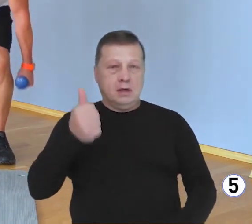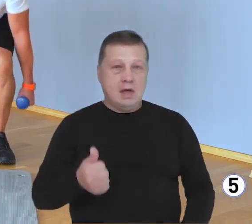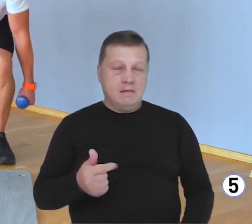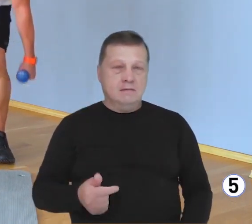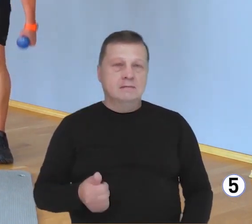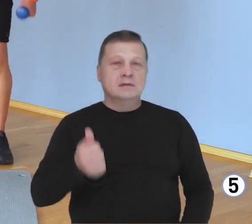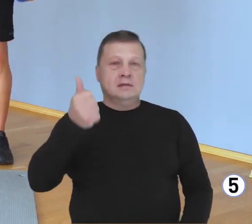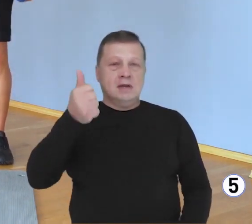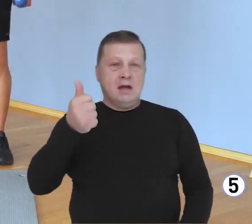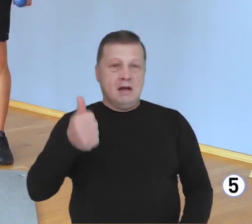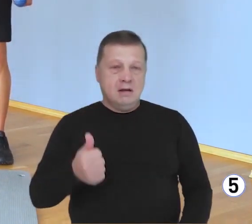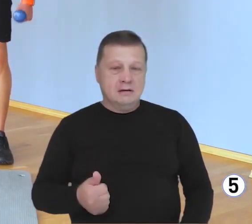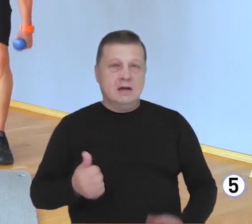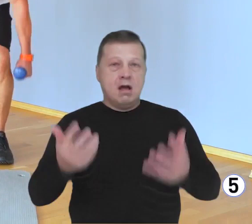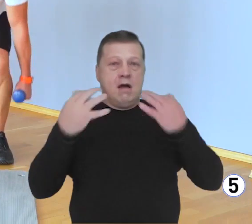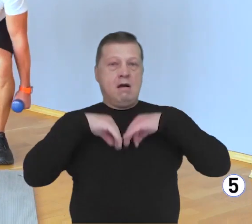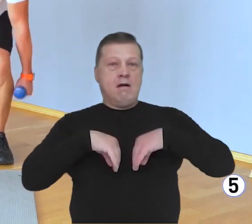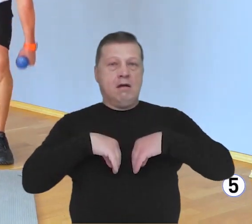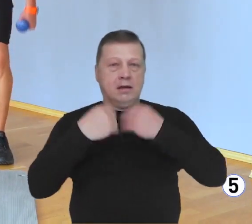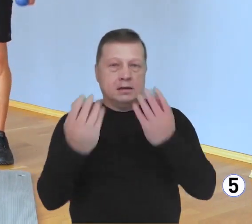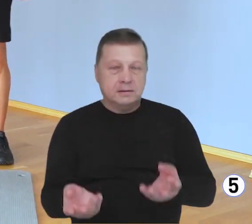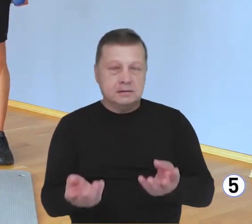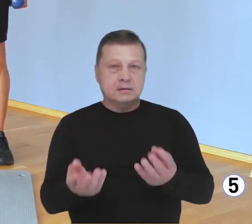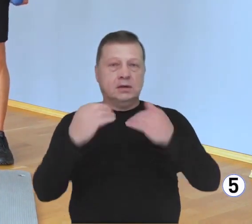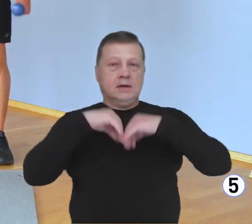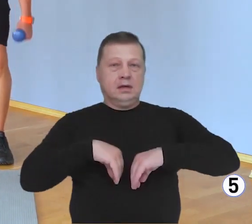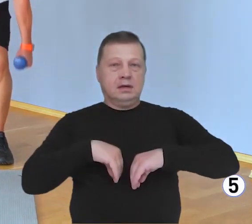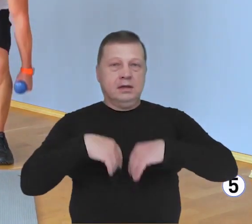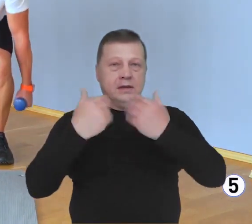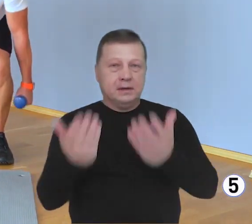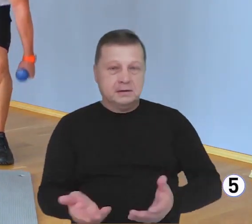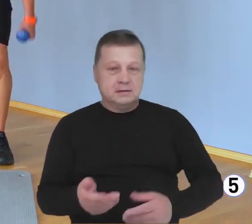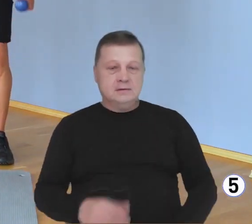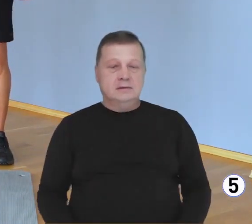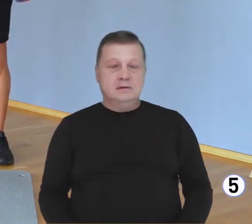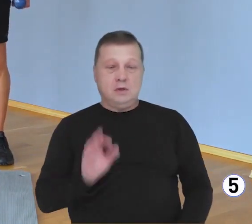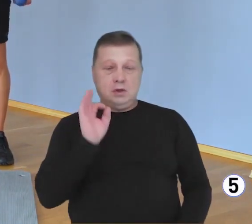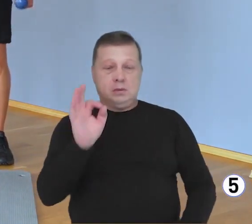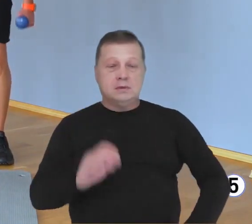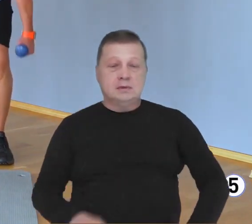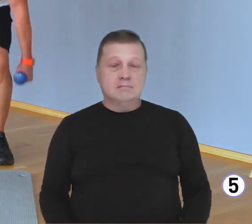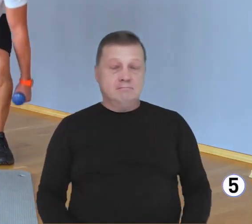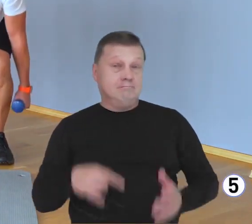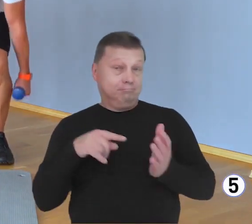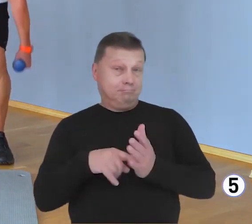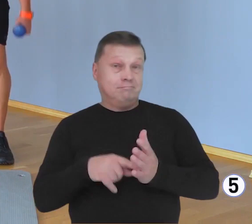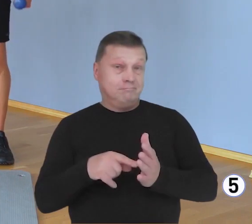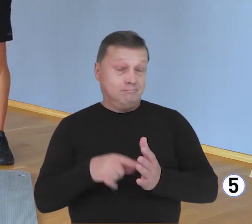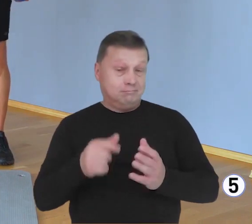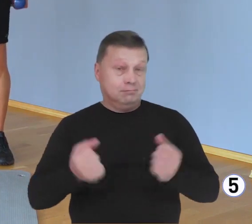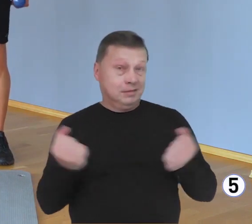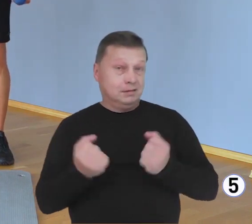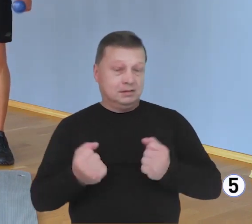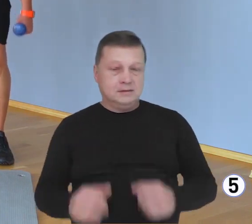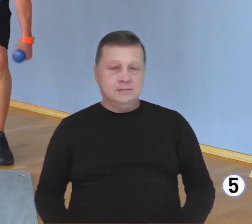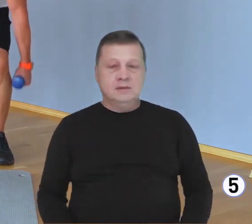Przyspieszamy. Głęboki wdech i wydech. Dobrze. Największa intensywność tego właśnie